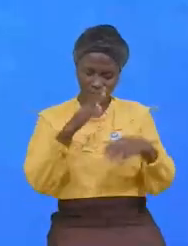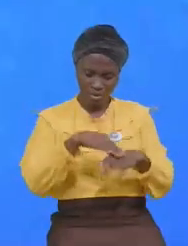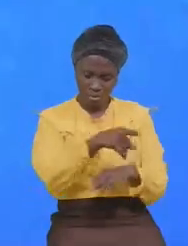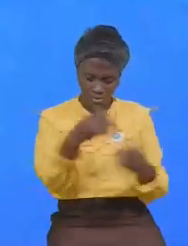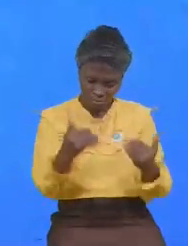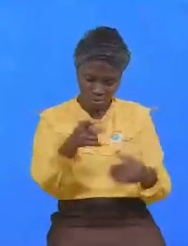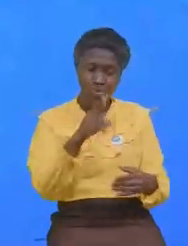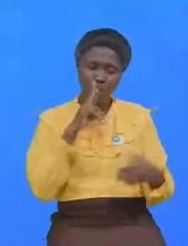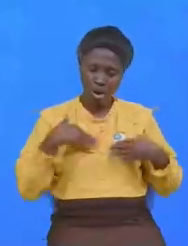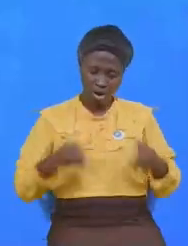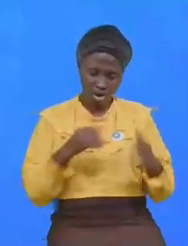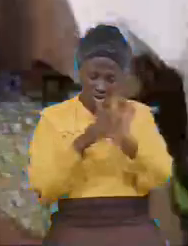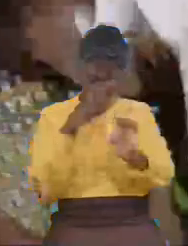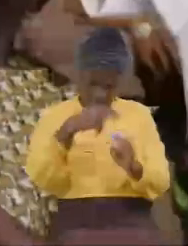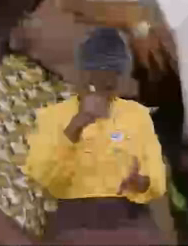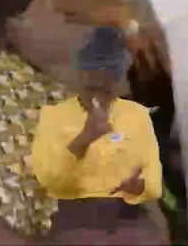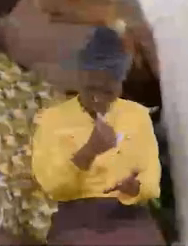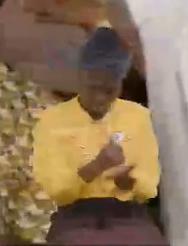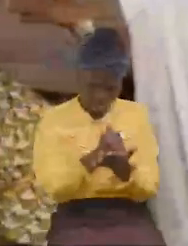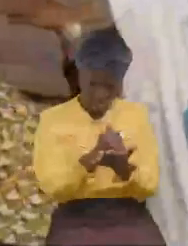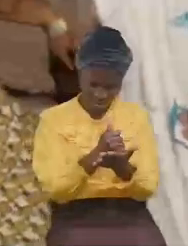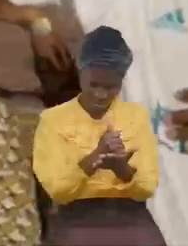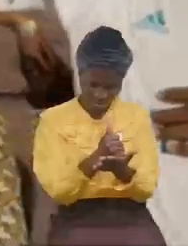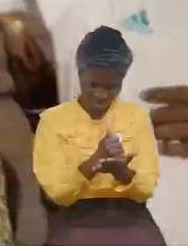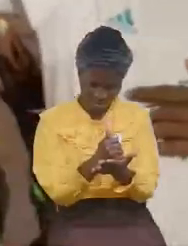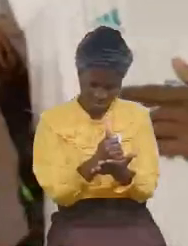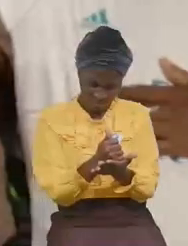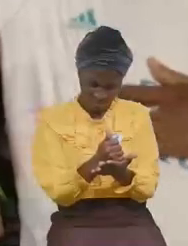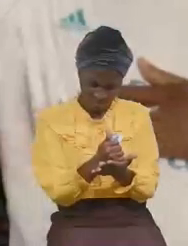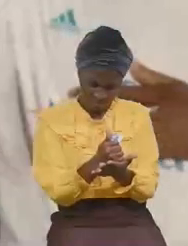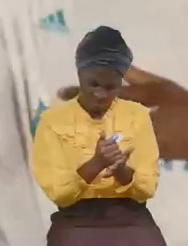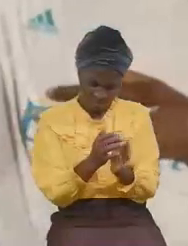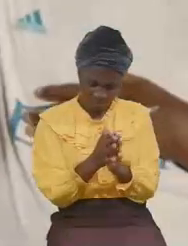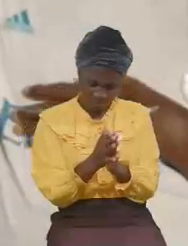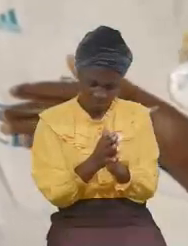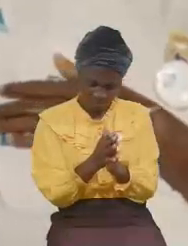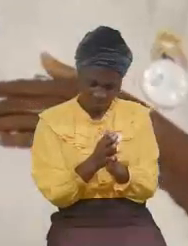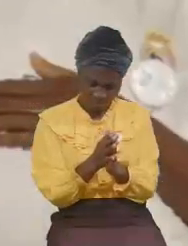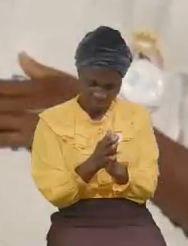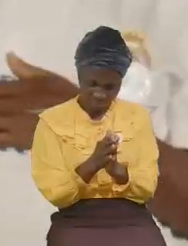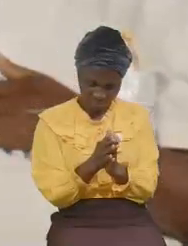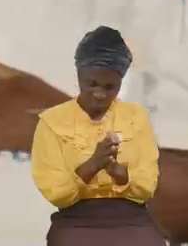du Seigneur descend sur vous maintenant. Vous êtes guéri au nom de Jésus-Christ.